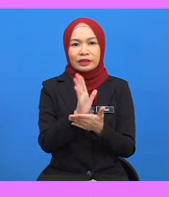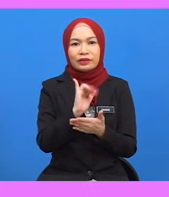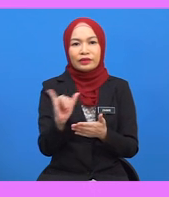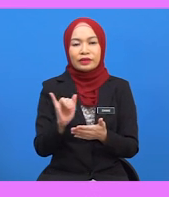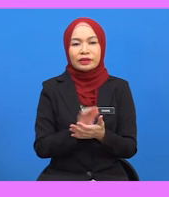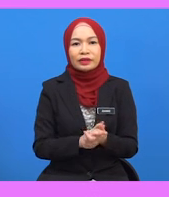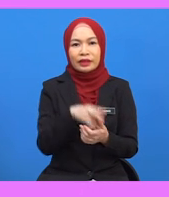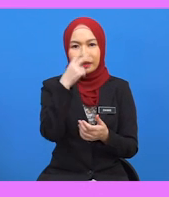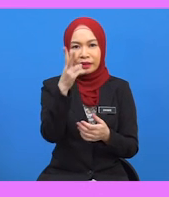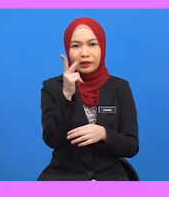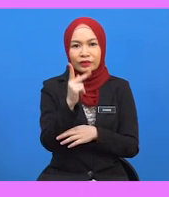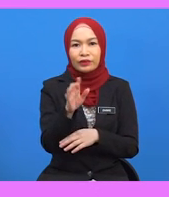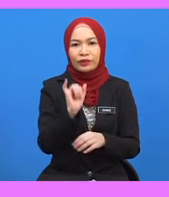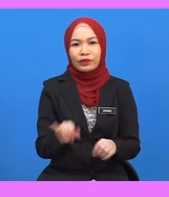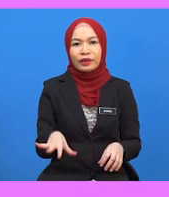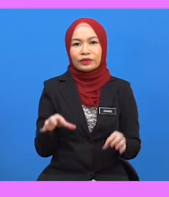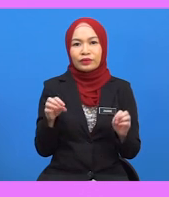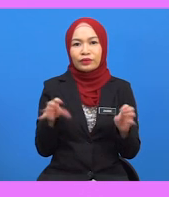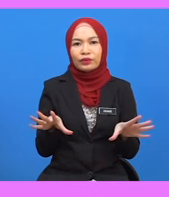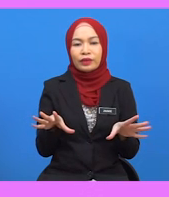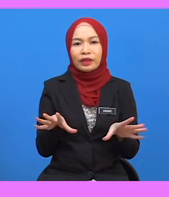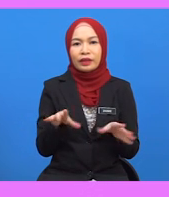telah ditulis dalam slide.